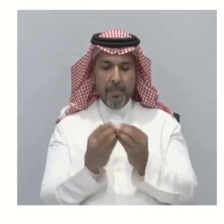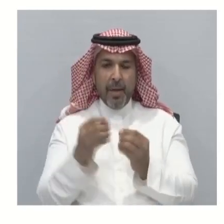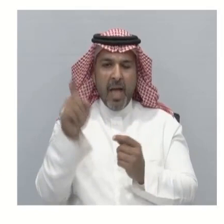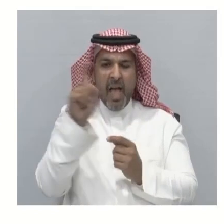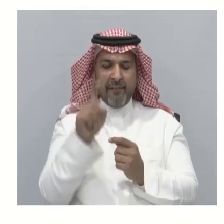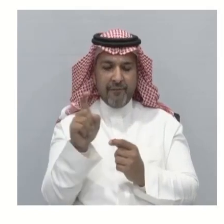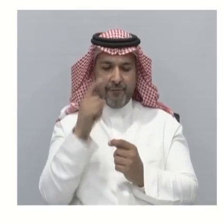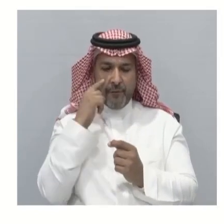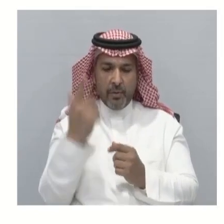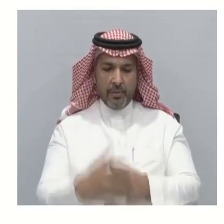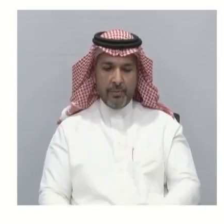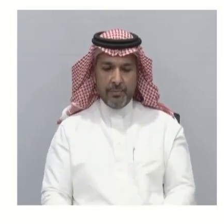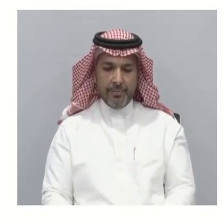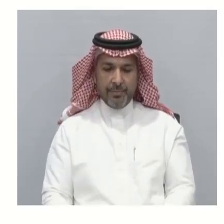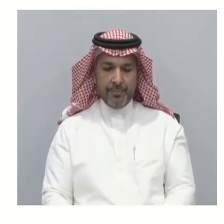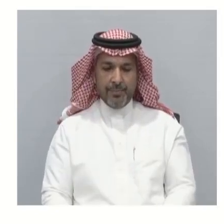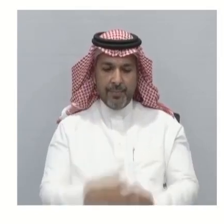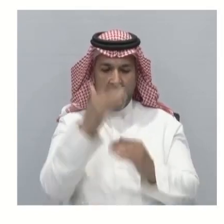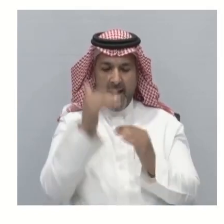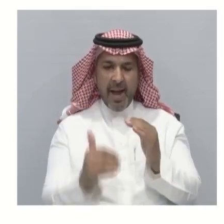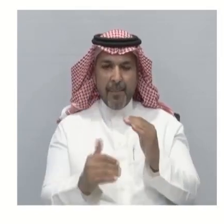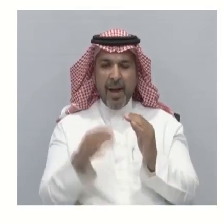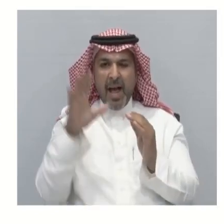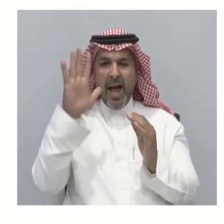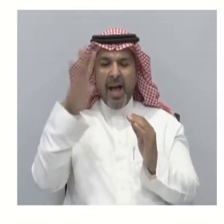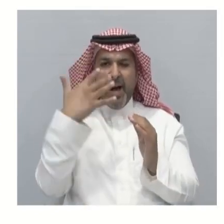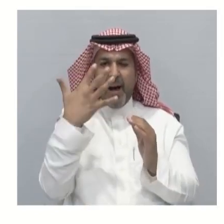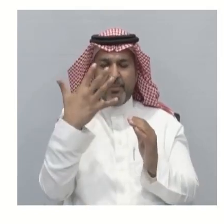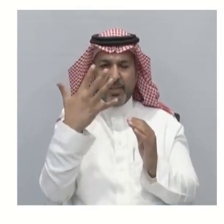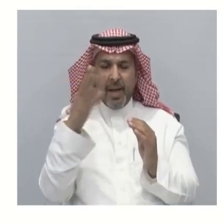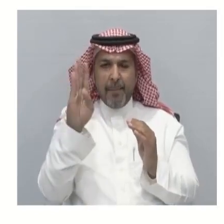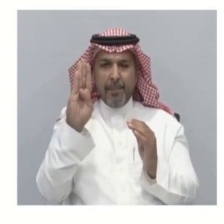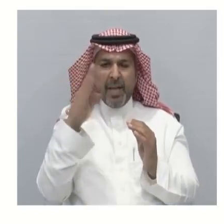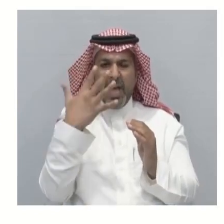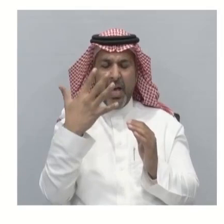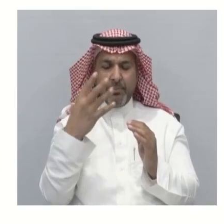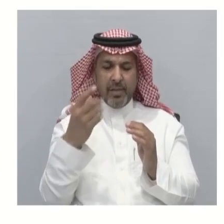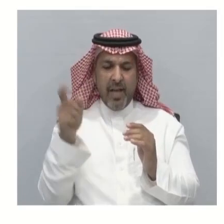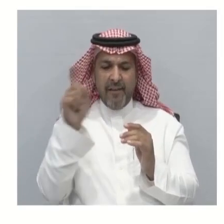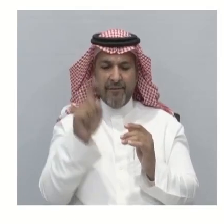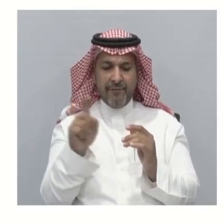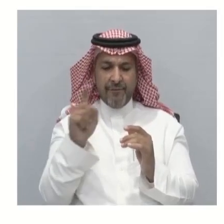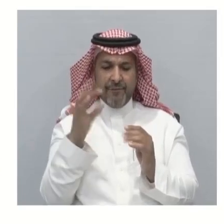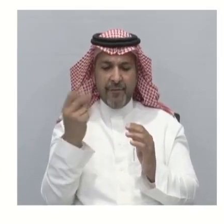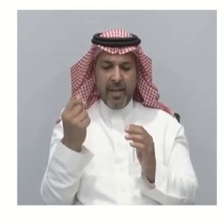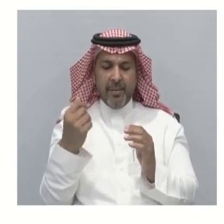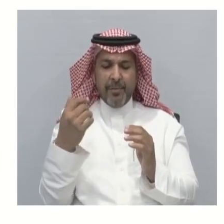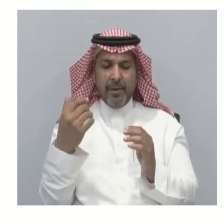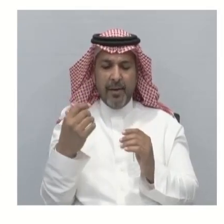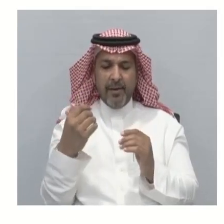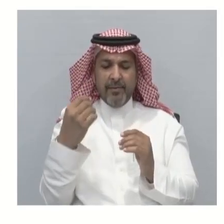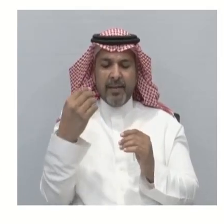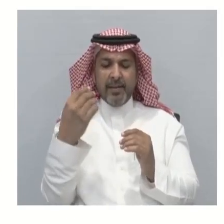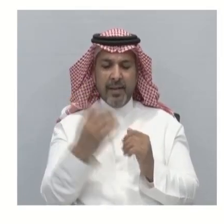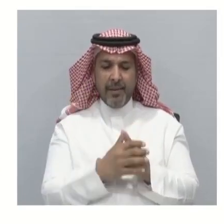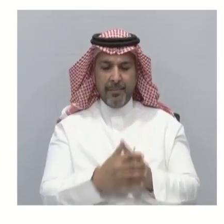بي اف هذه الزاويه تلاحظون ان الضلع المقابل لها كم خم ممتاز طيب الزاويه الاخرى ايش الزاويه الاخرى